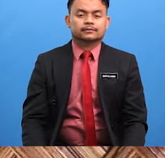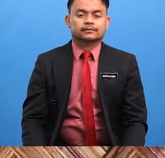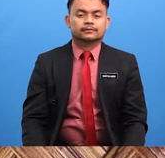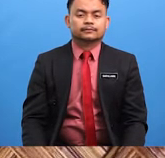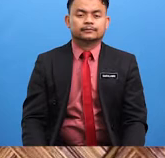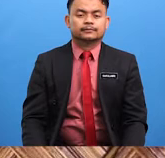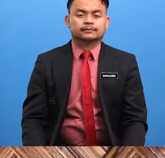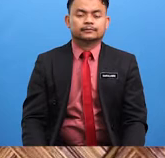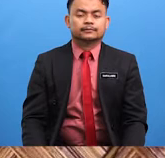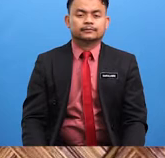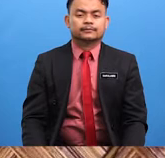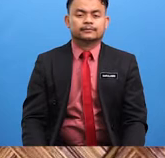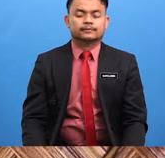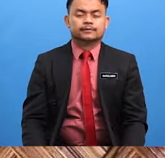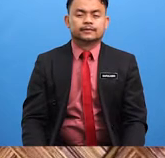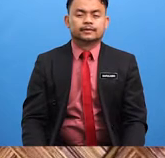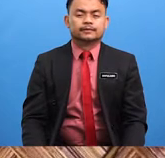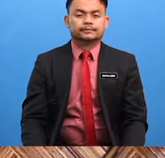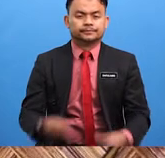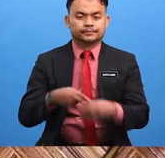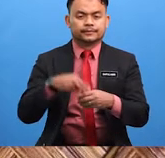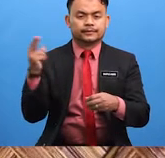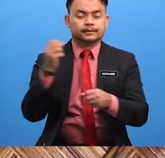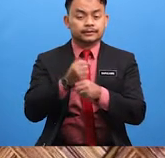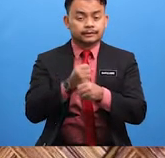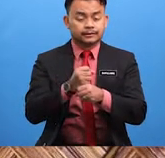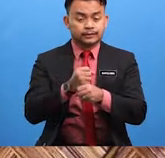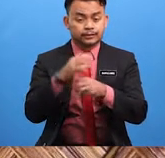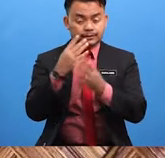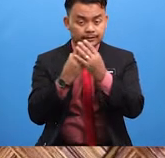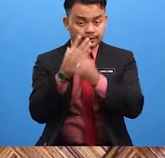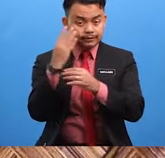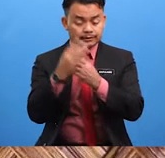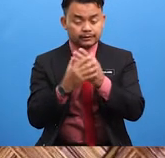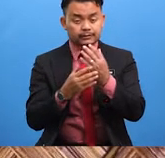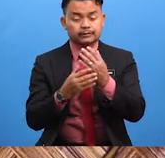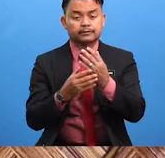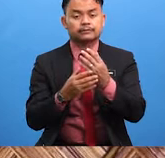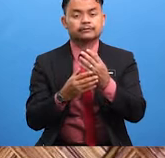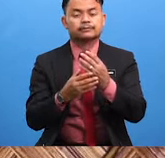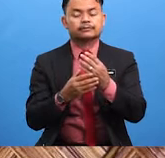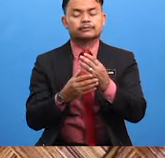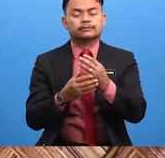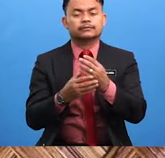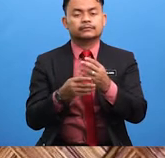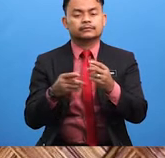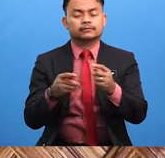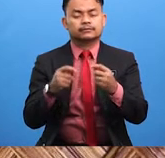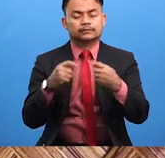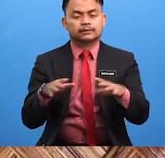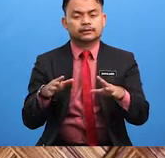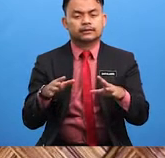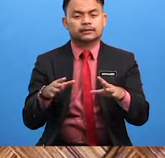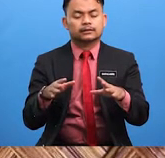2006. Hasil kerja tangan beliau telah mendapat perhatian daripada Kerajaan Malaysia apabila menerima tempahan